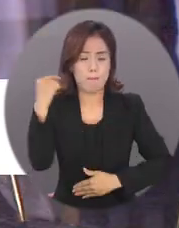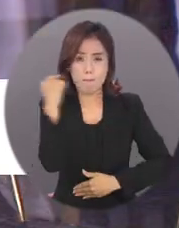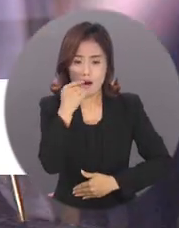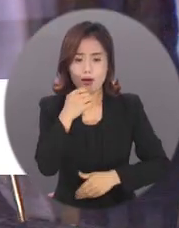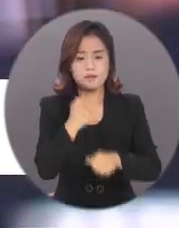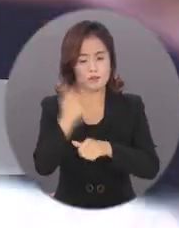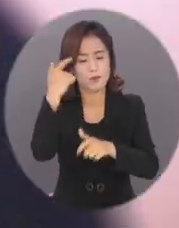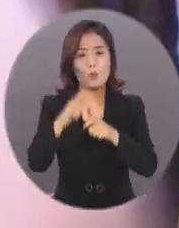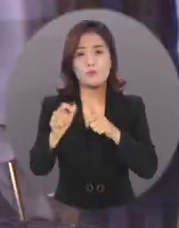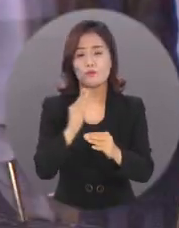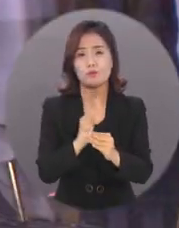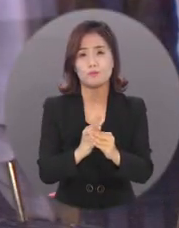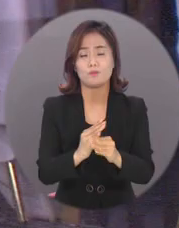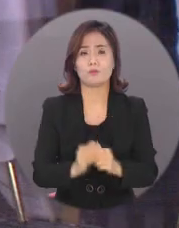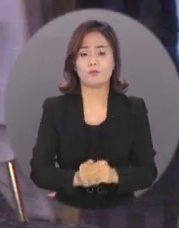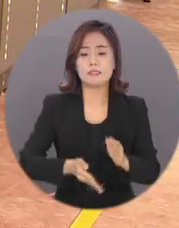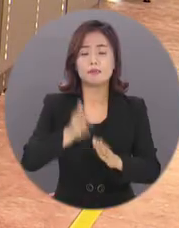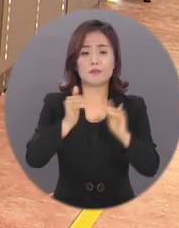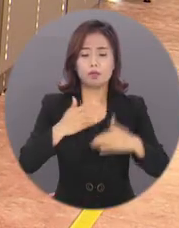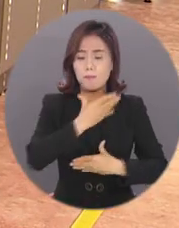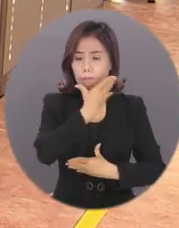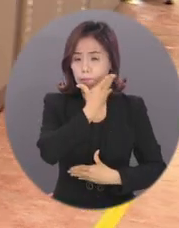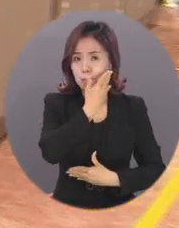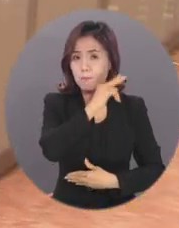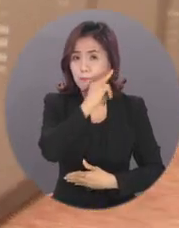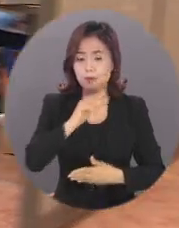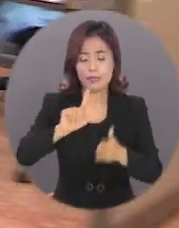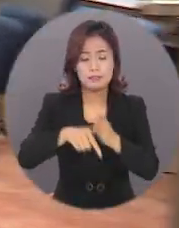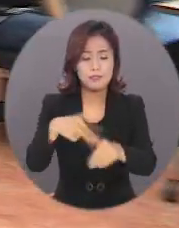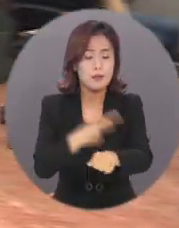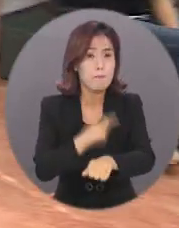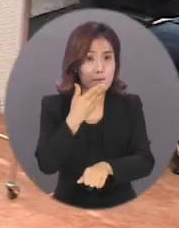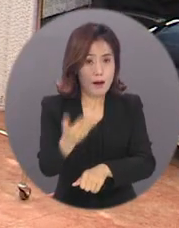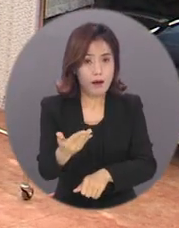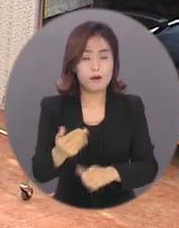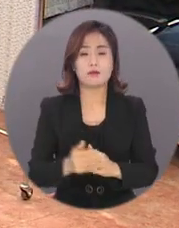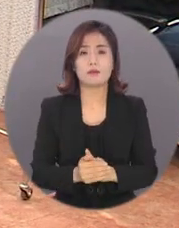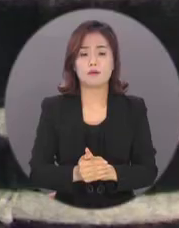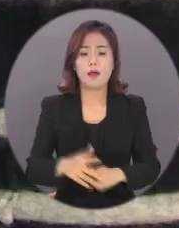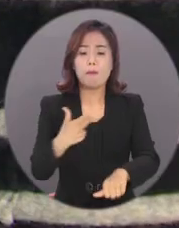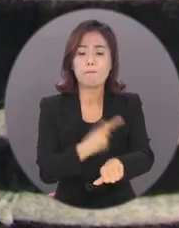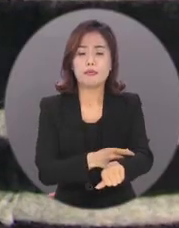것인지를 놓고 고심하고 있고 시민들이 편리한 시간에 백신 접종을 할 수 있도록 편의를 제공해